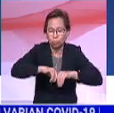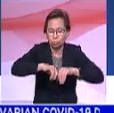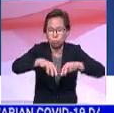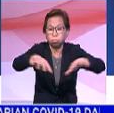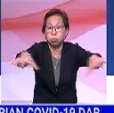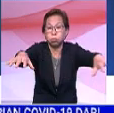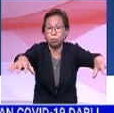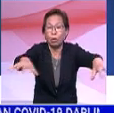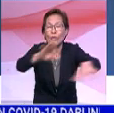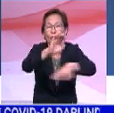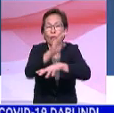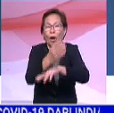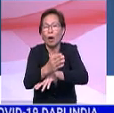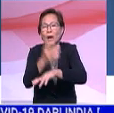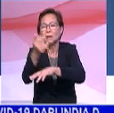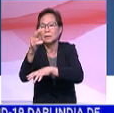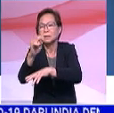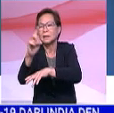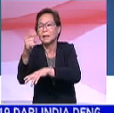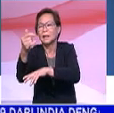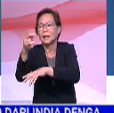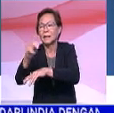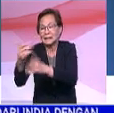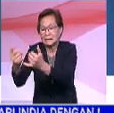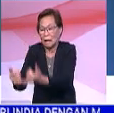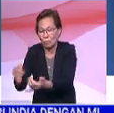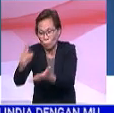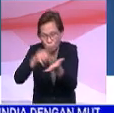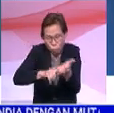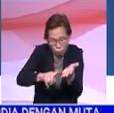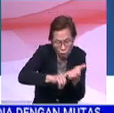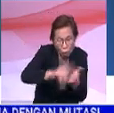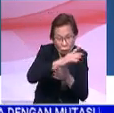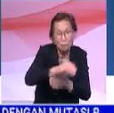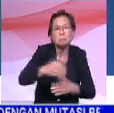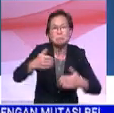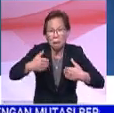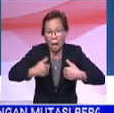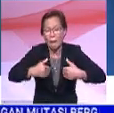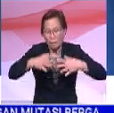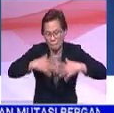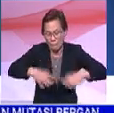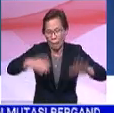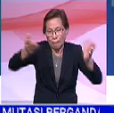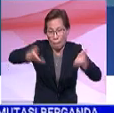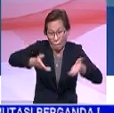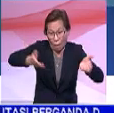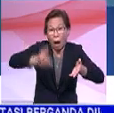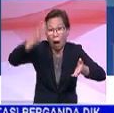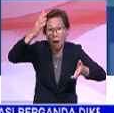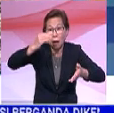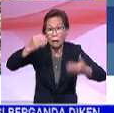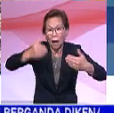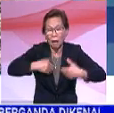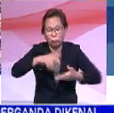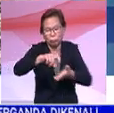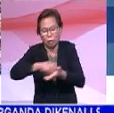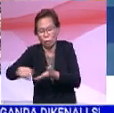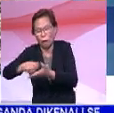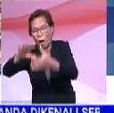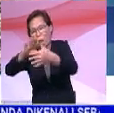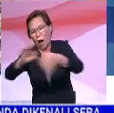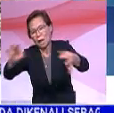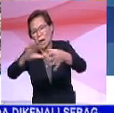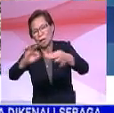ditularkan melalui laman Facebook Sandakan Kini, membuat pemeriksaan dan mendapati pakaian dalam lelaki itu mempunyai cetakan